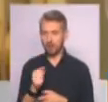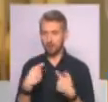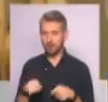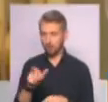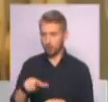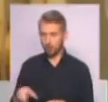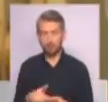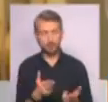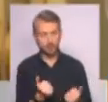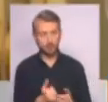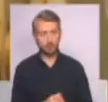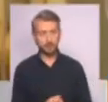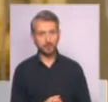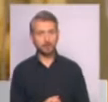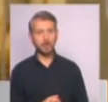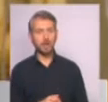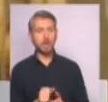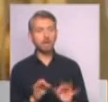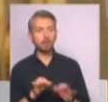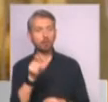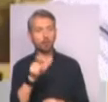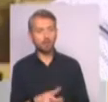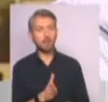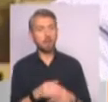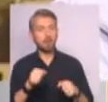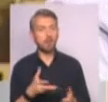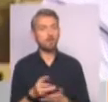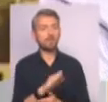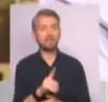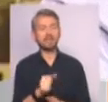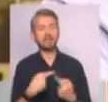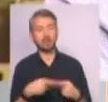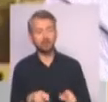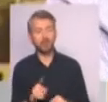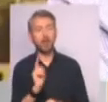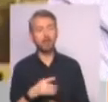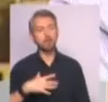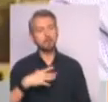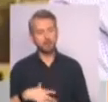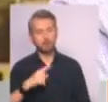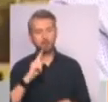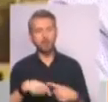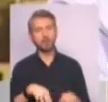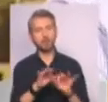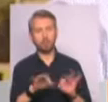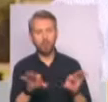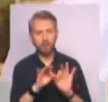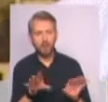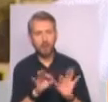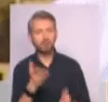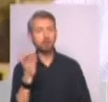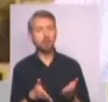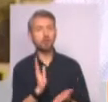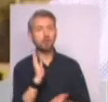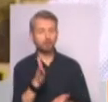за інших. Ну, а звісно, людина має право не платити за інших, але прийдеться їй постійно пояснювати. В разі, якщо